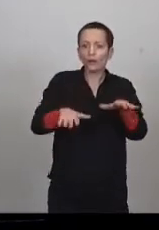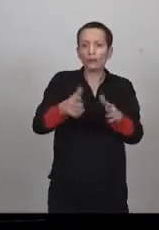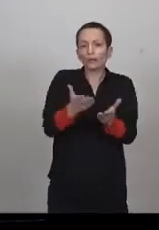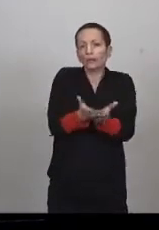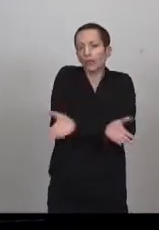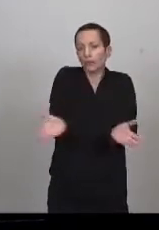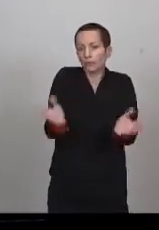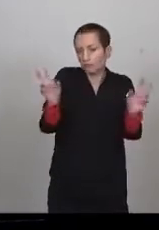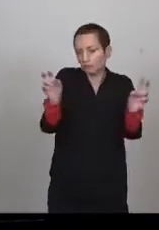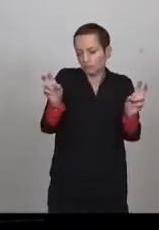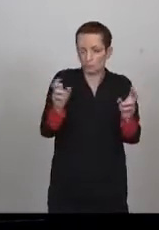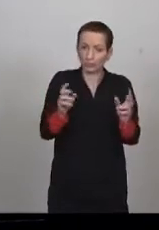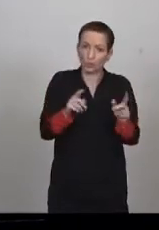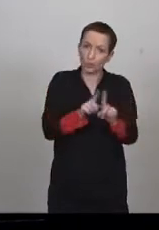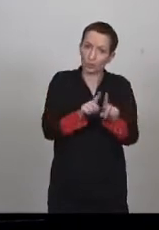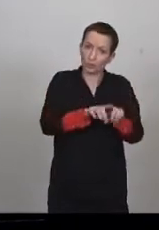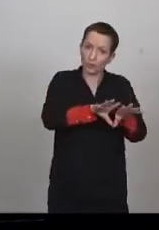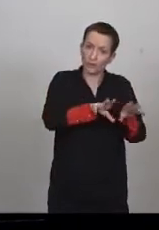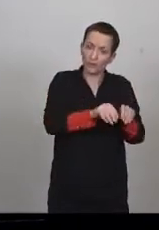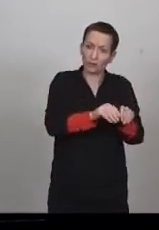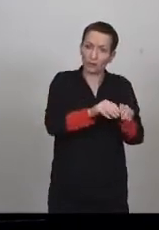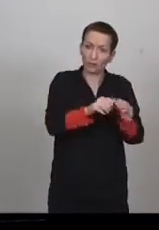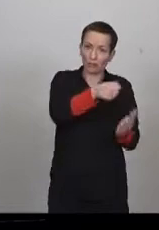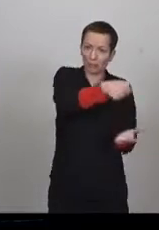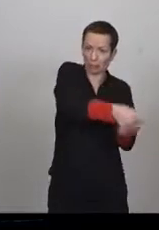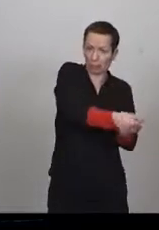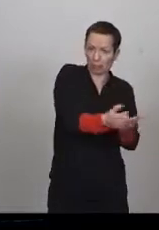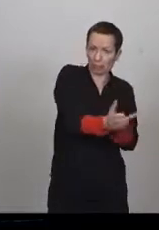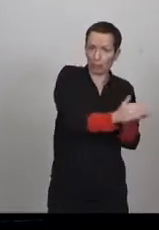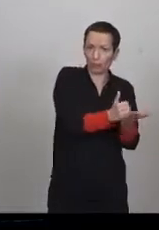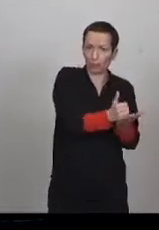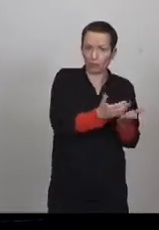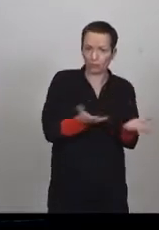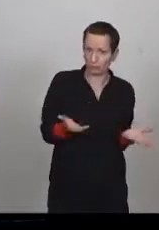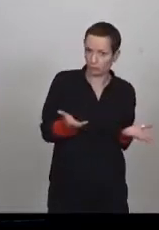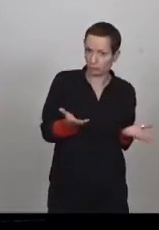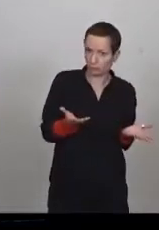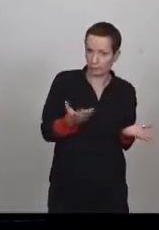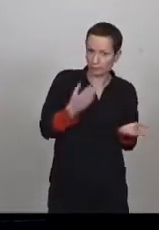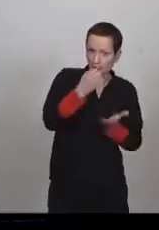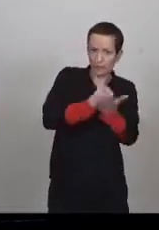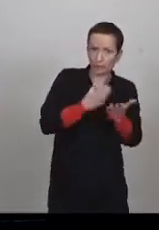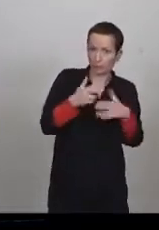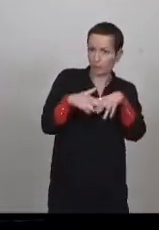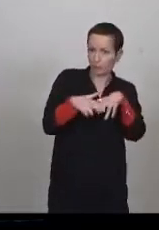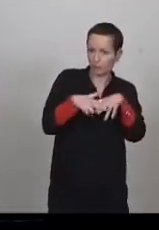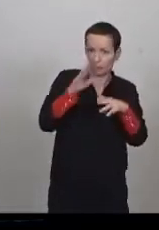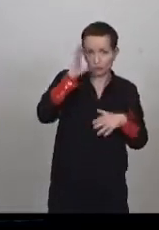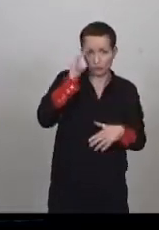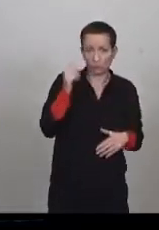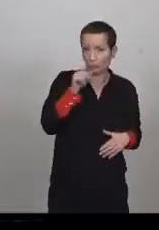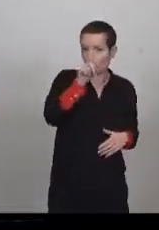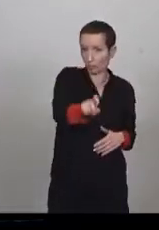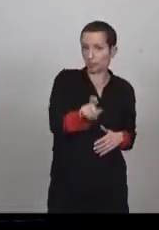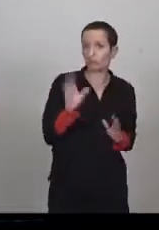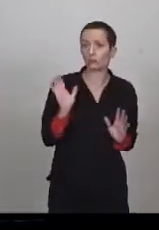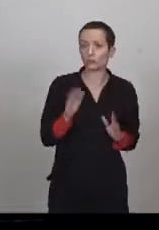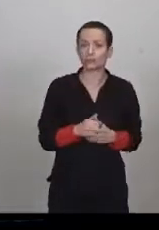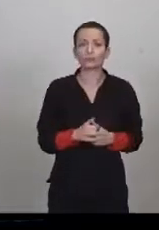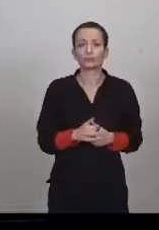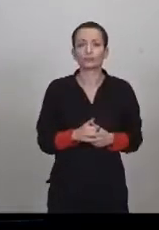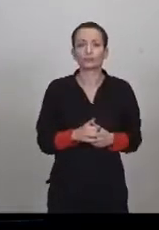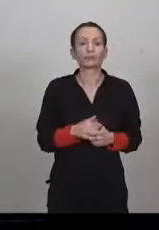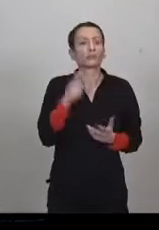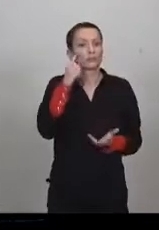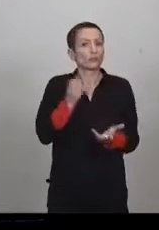guillemets? Quid des familles aux revenus les plus bas? Nous ne savons rien à ce stade. C'est pour ça que je vous pose la question. Pour